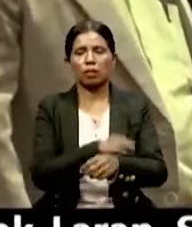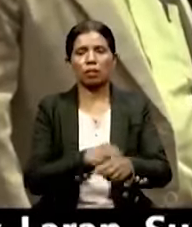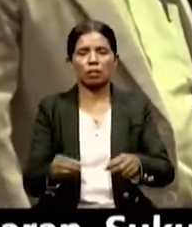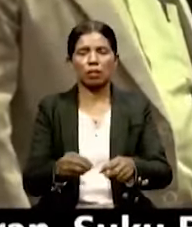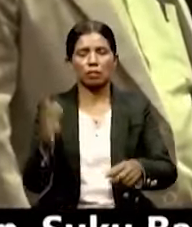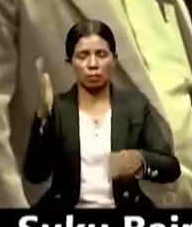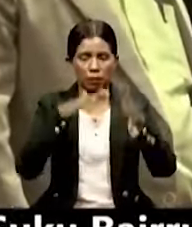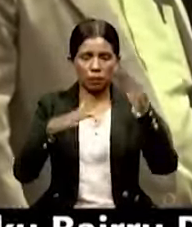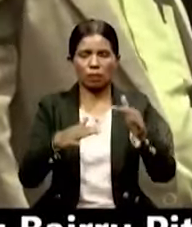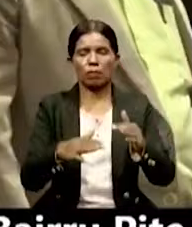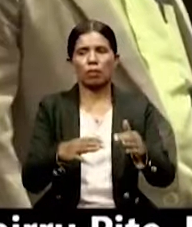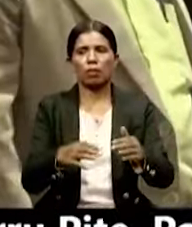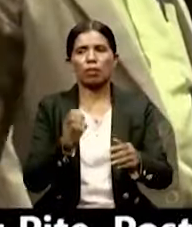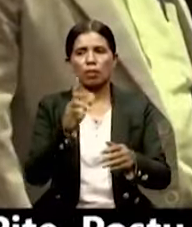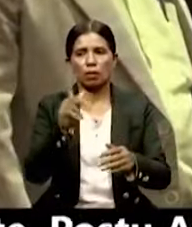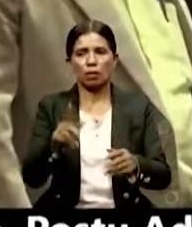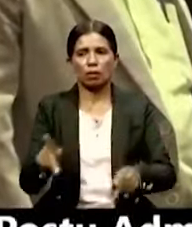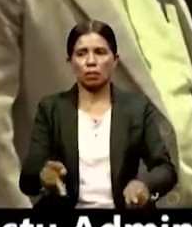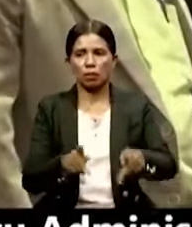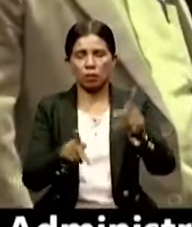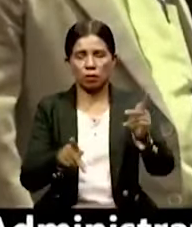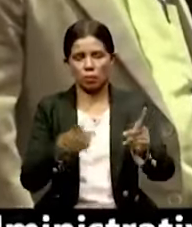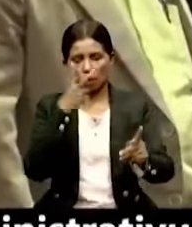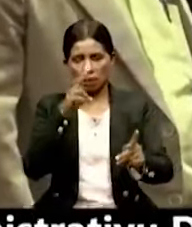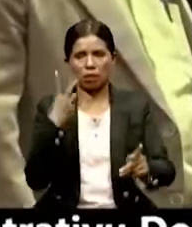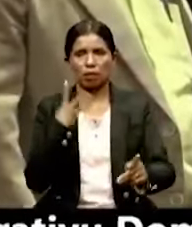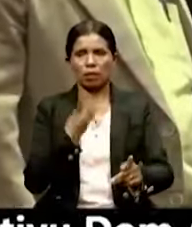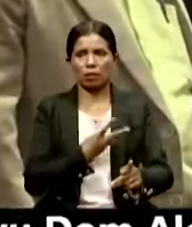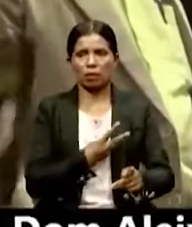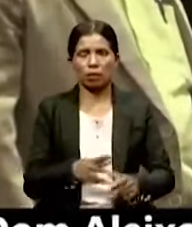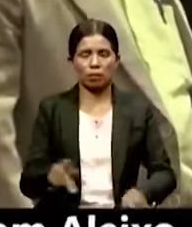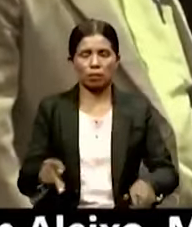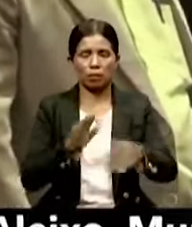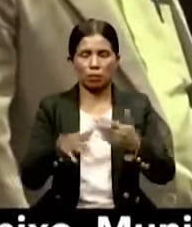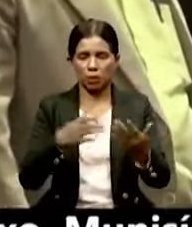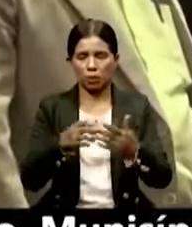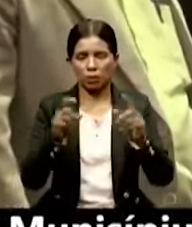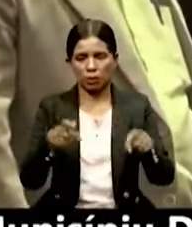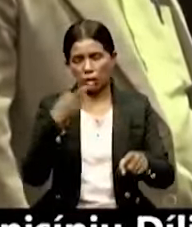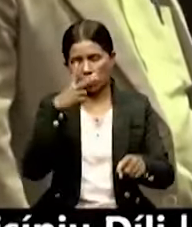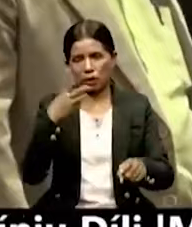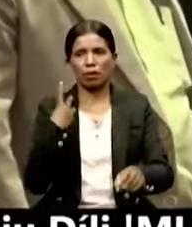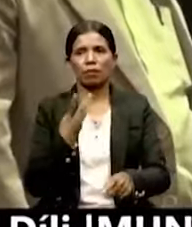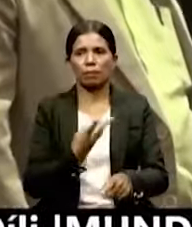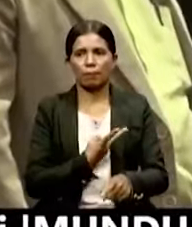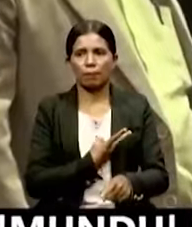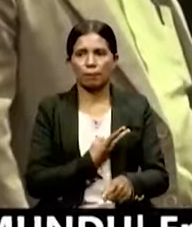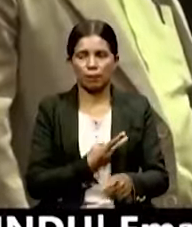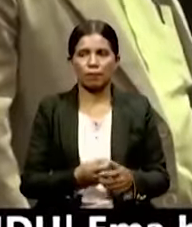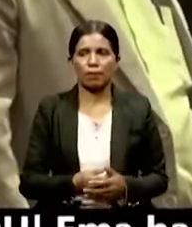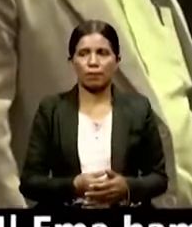tu impede, lew tidak. Publik pun sejuga. Publik mayoritas dalam organisasi nasional. Mereka